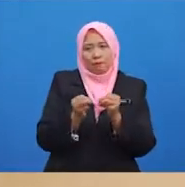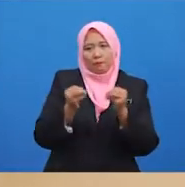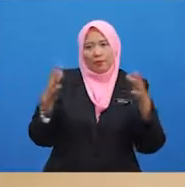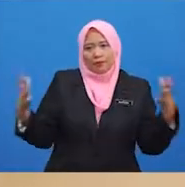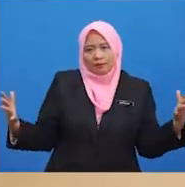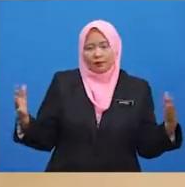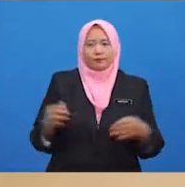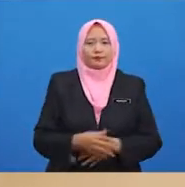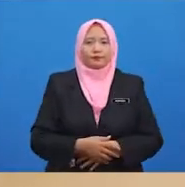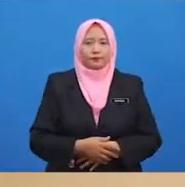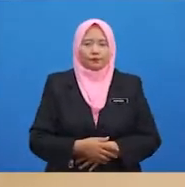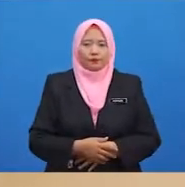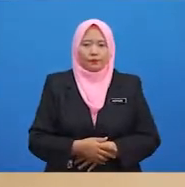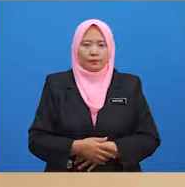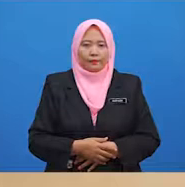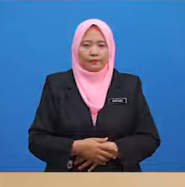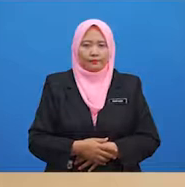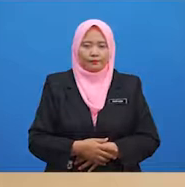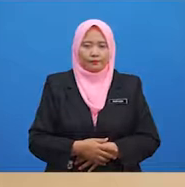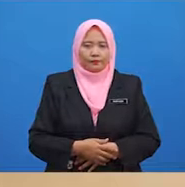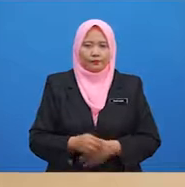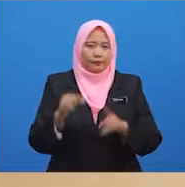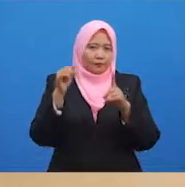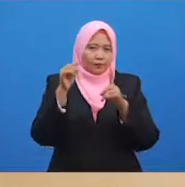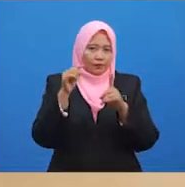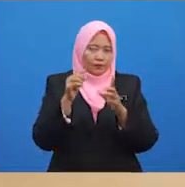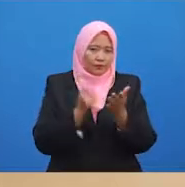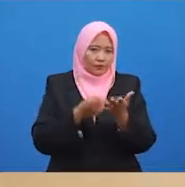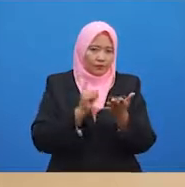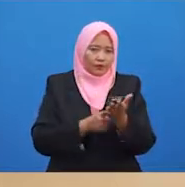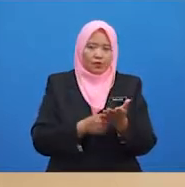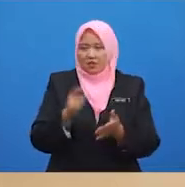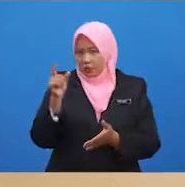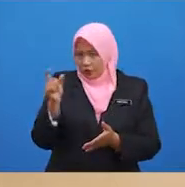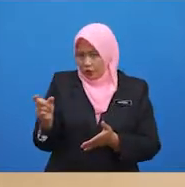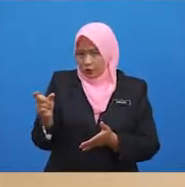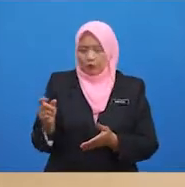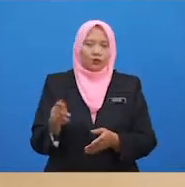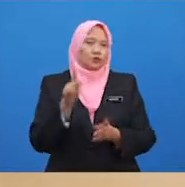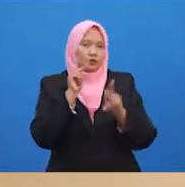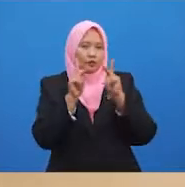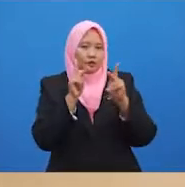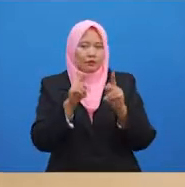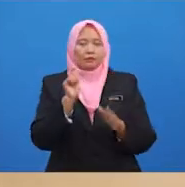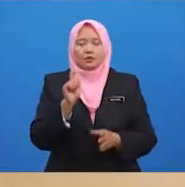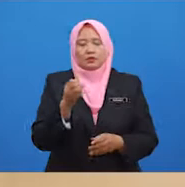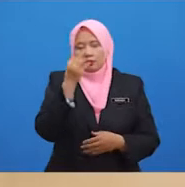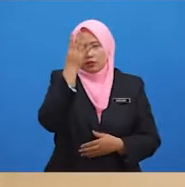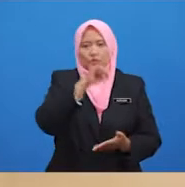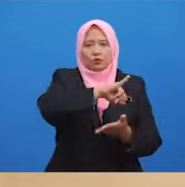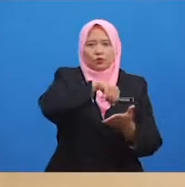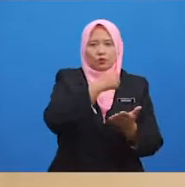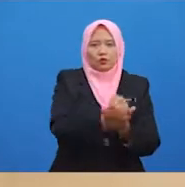baris. Bagi bilangan suku kata juga, murid perlu menyatakan jumlah suku kata